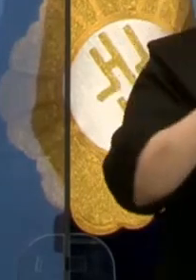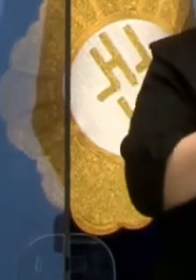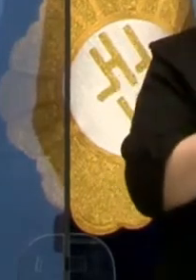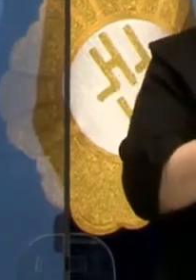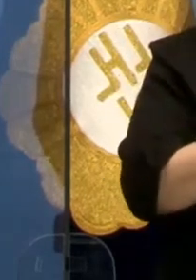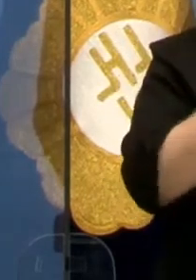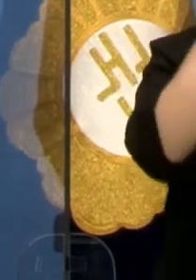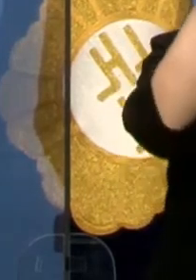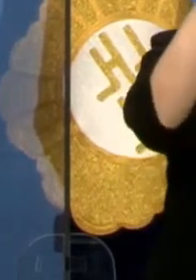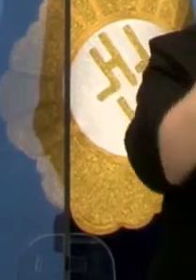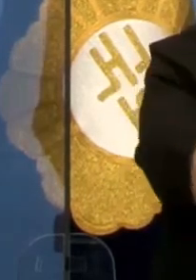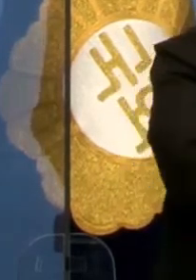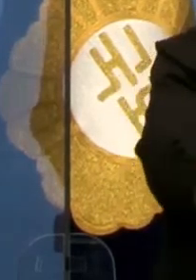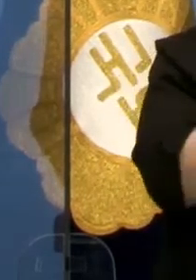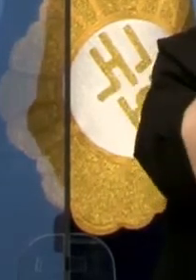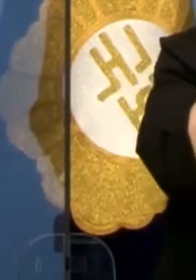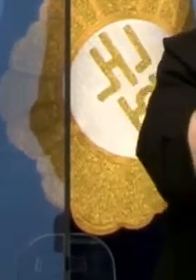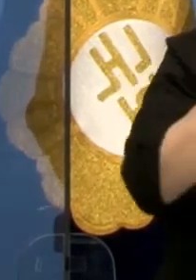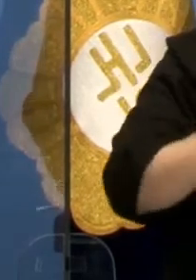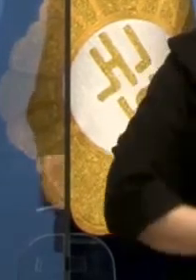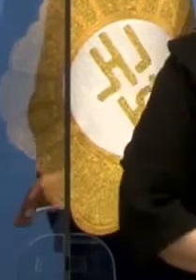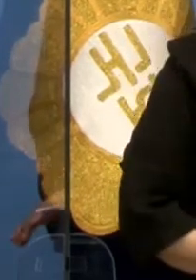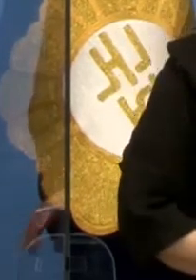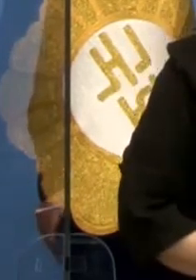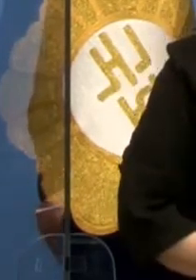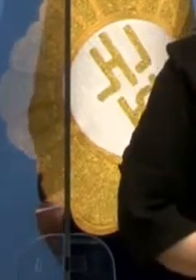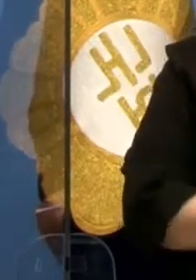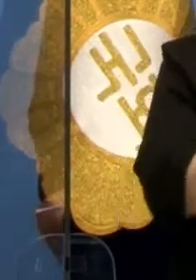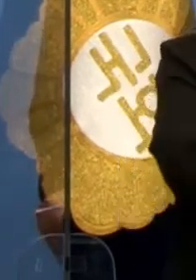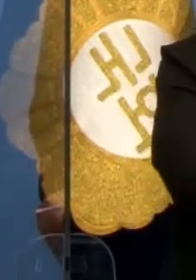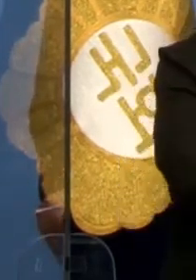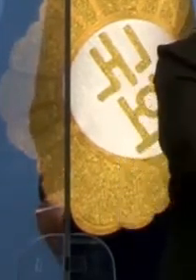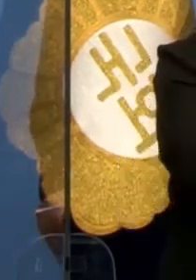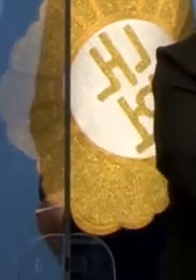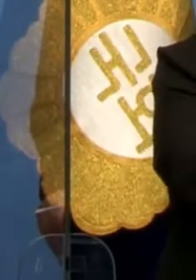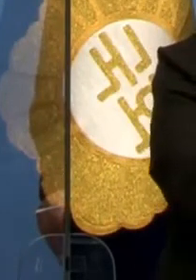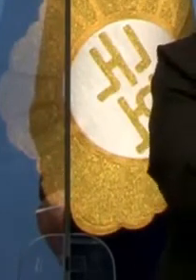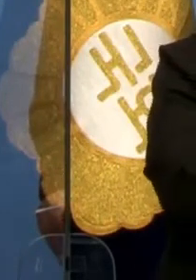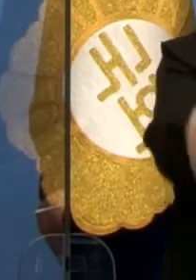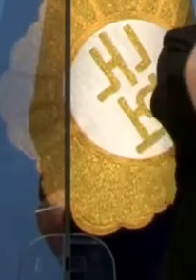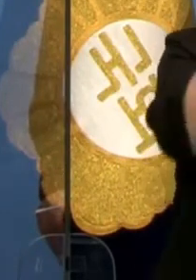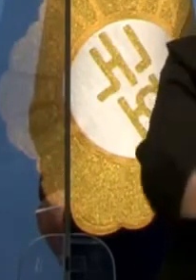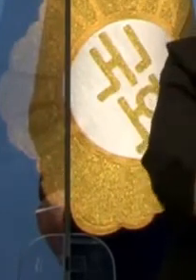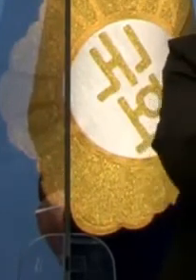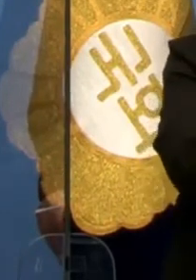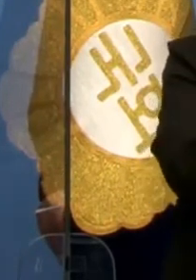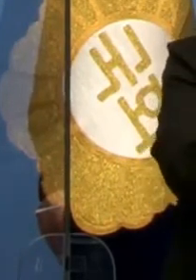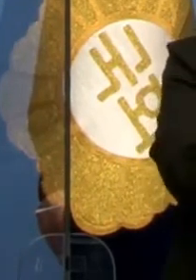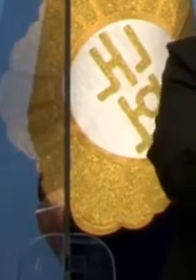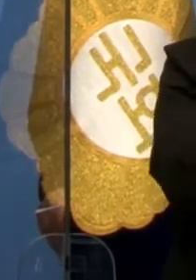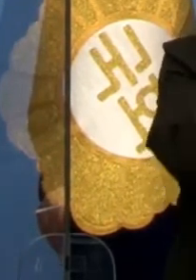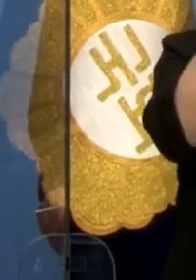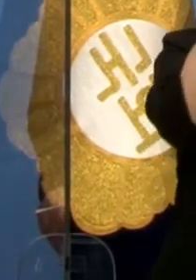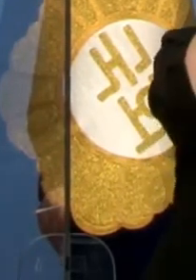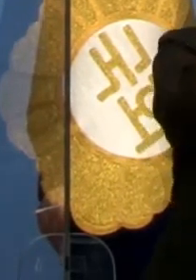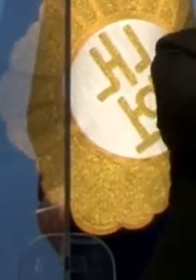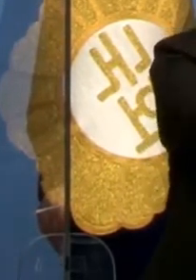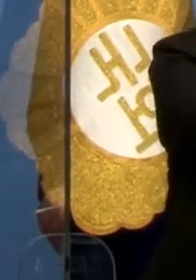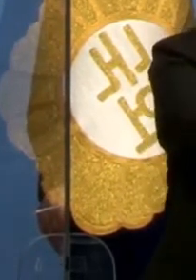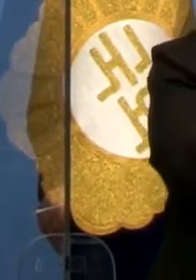근거한 날조된 사실일 뿐입니다. 이 사건 관련 재판이 수차례 진행되는 과정에서 울산